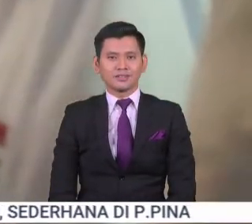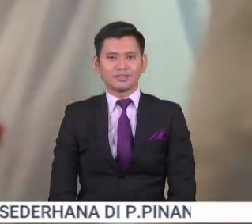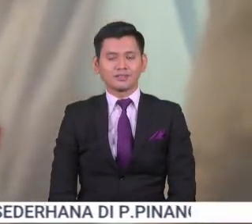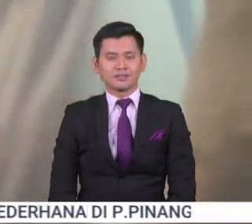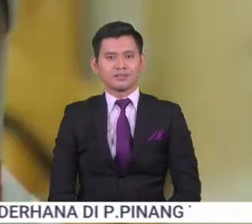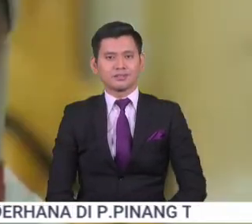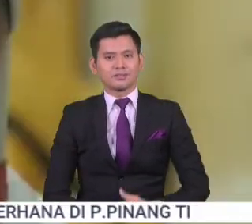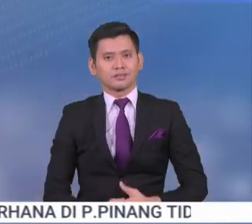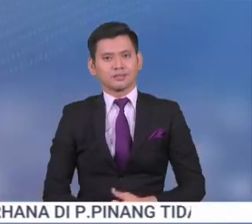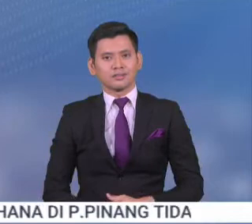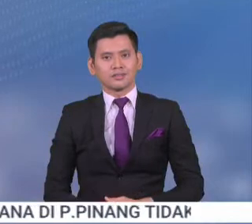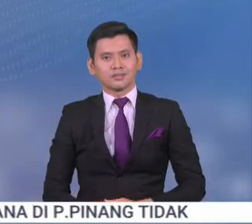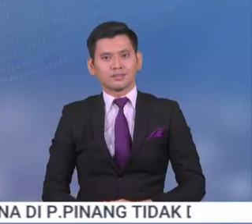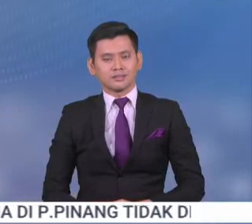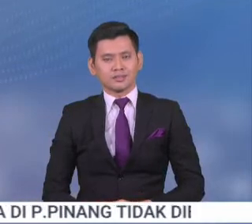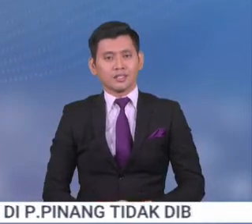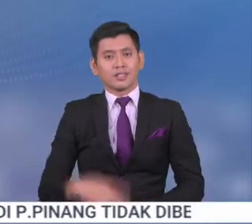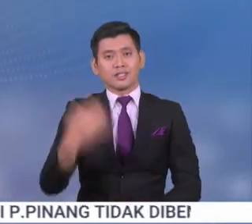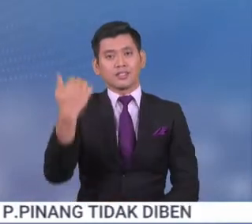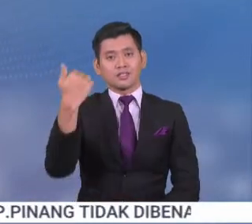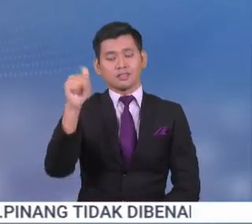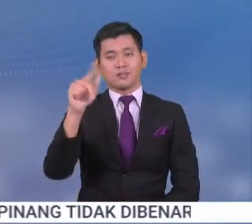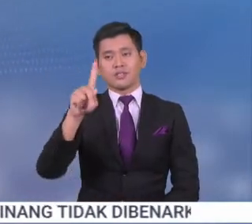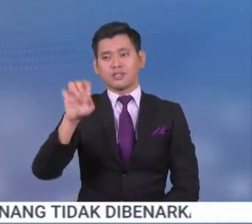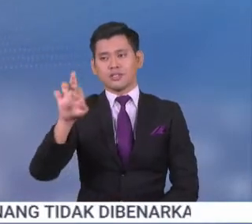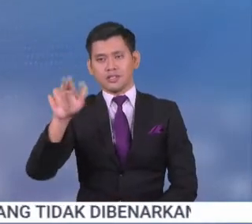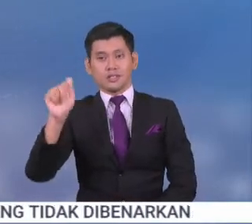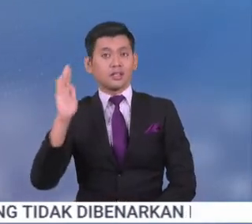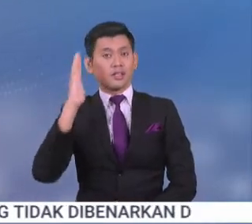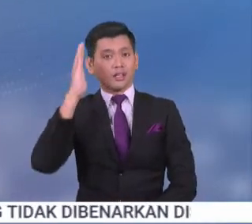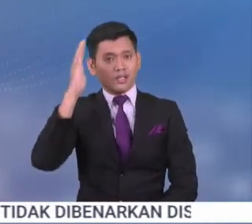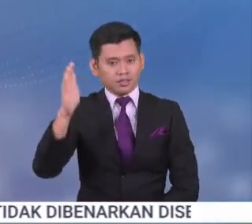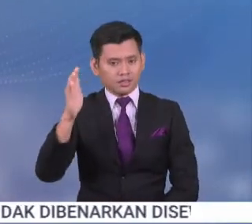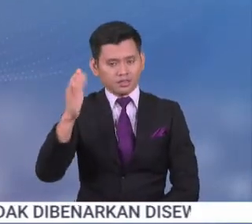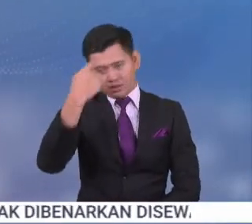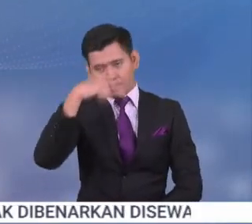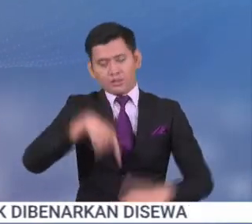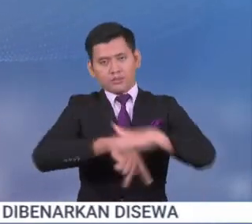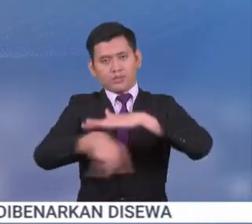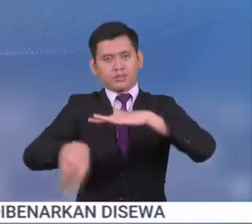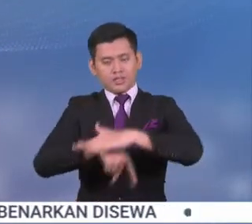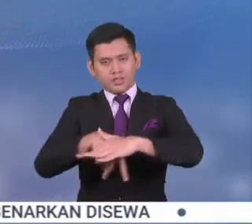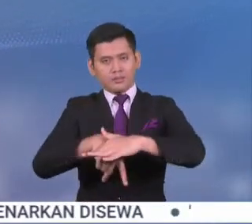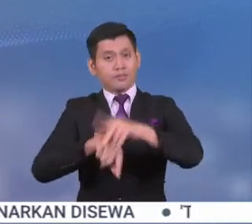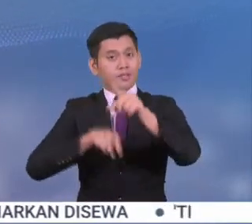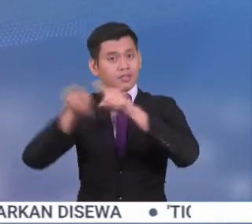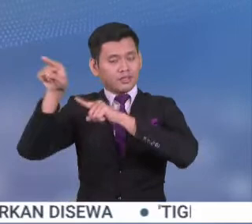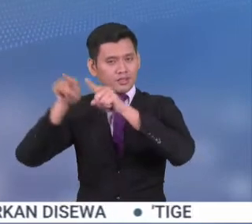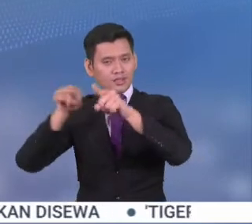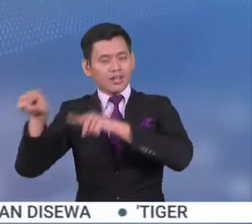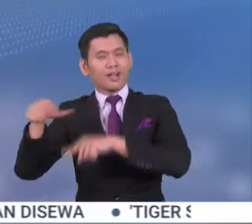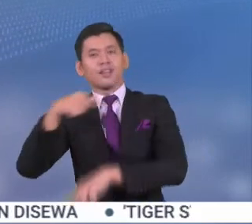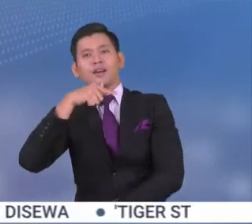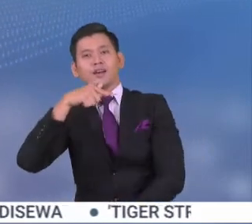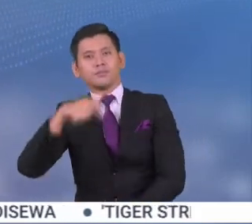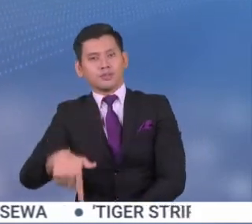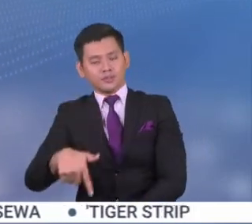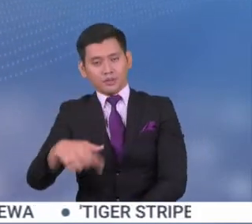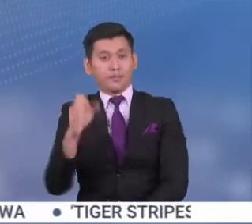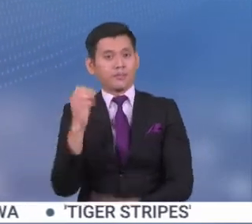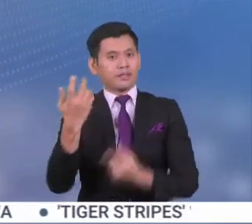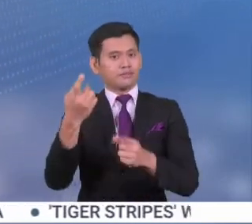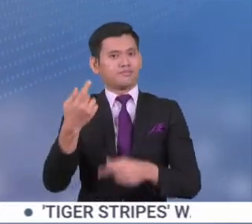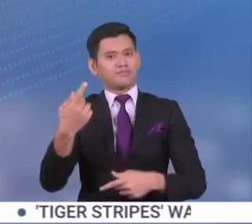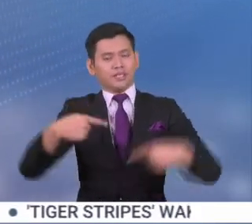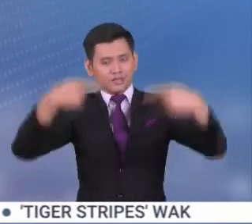dia tak ada hidung. 10 sitara akan berentap dalam Pra Kemuncak Bintang Klasik 2023 pada Sabtu ini.